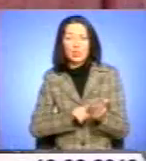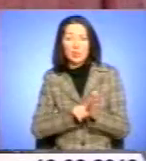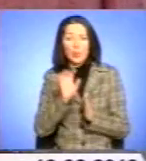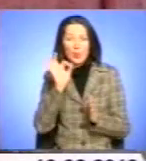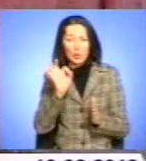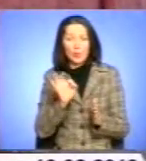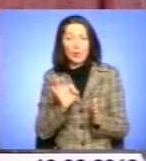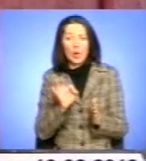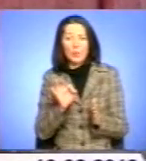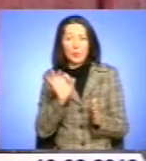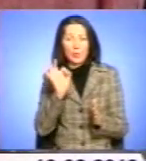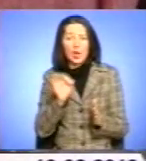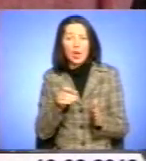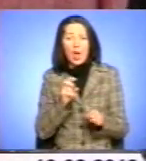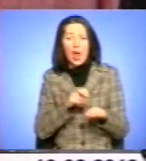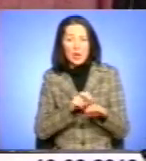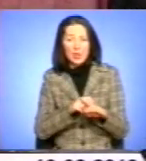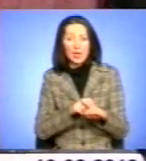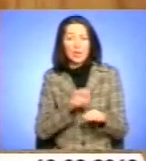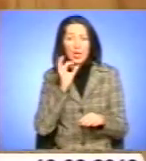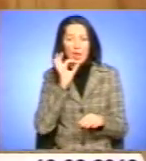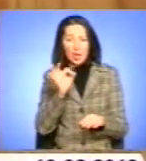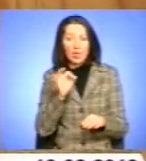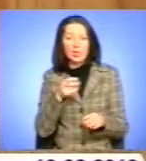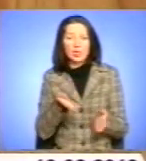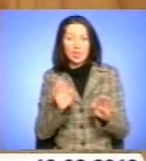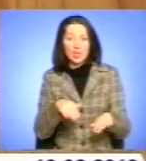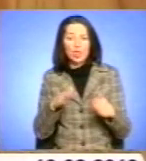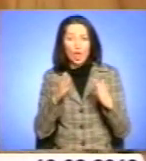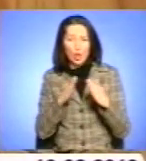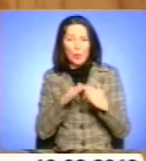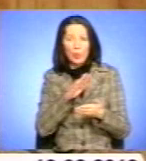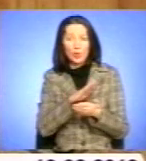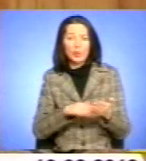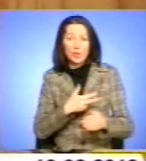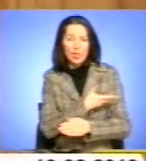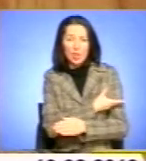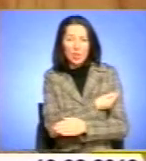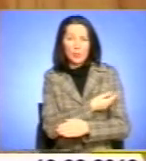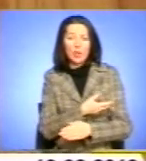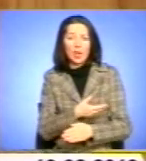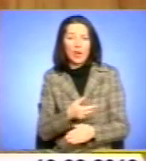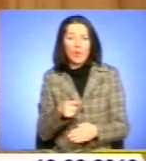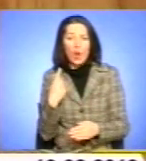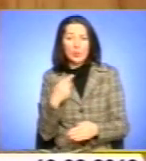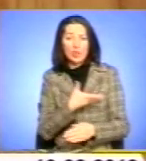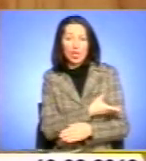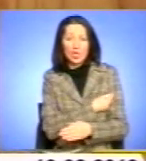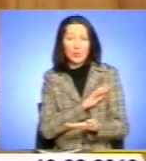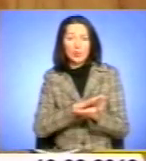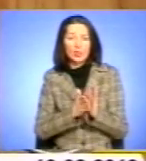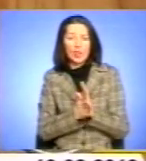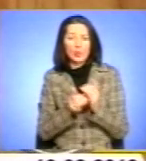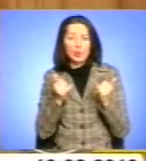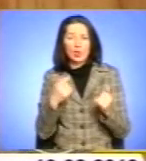залишатися вдома. Продовжується щеплення проти грипу в області. Щеплено станом на сьогодні 10